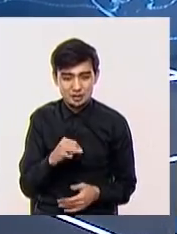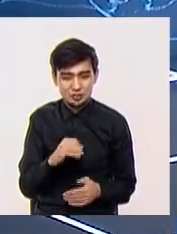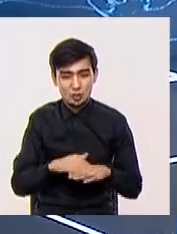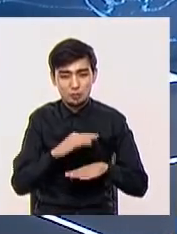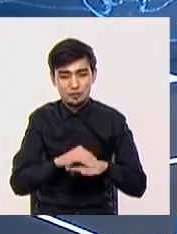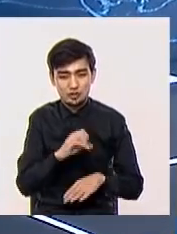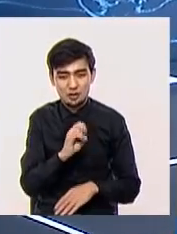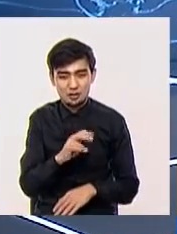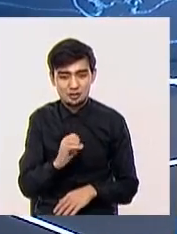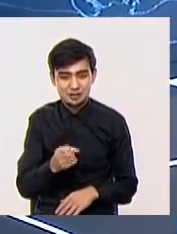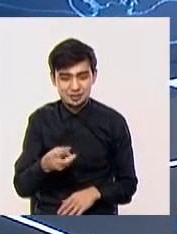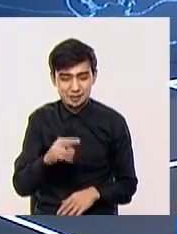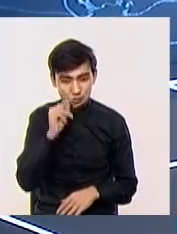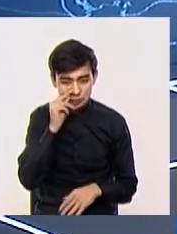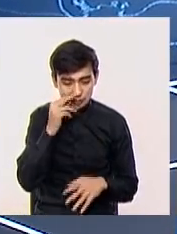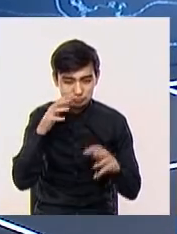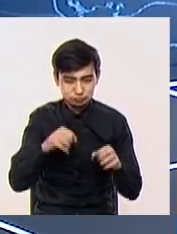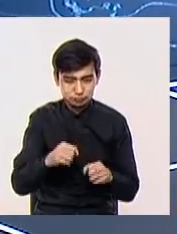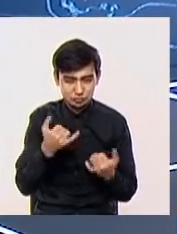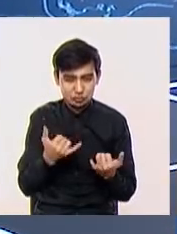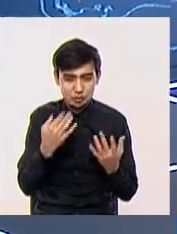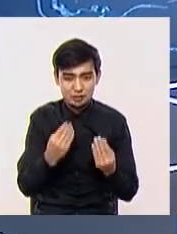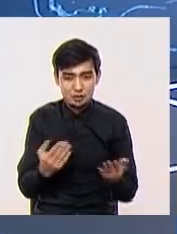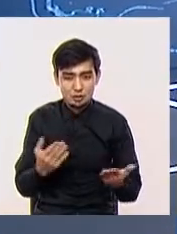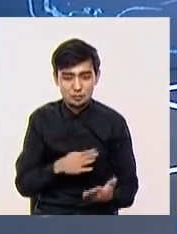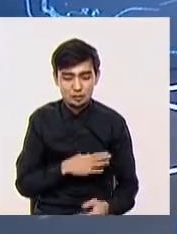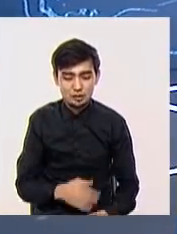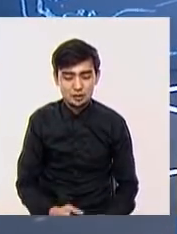вечер, Анастасия. Насколько Шымкент погрузился во тьму сегодня?